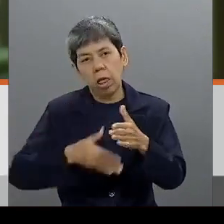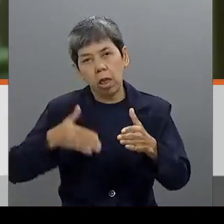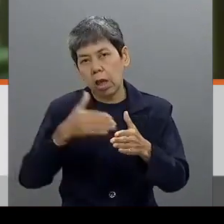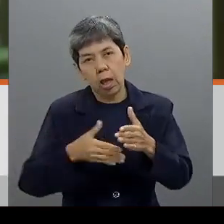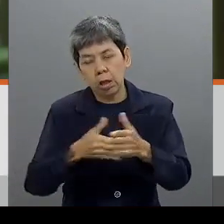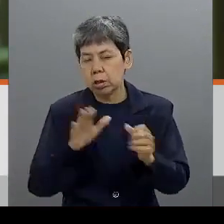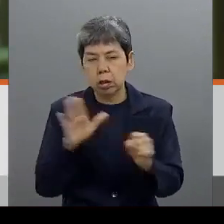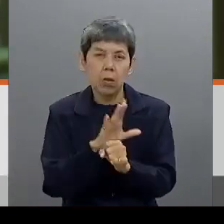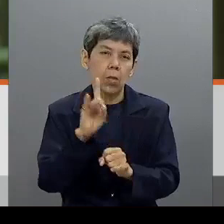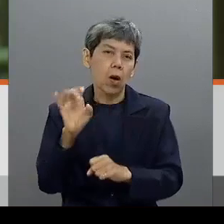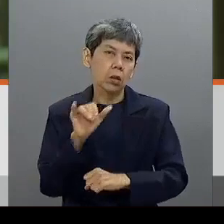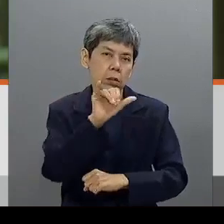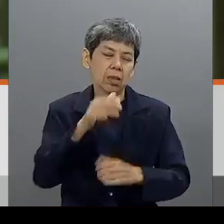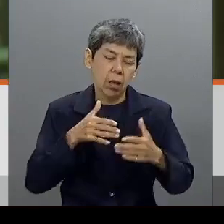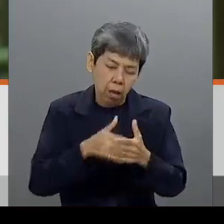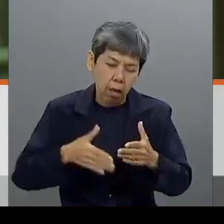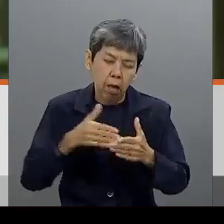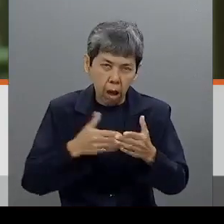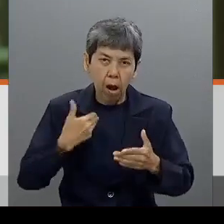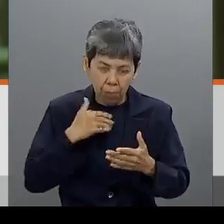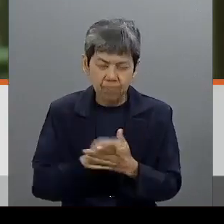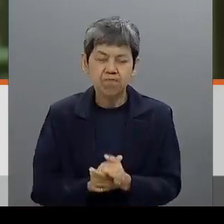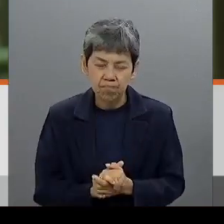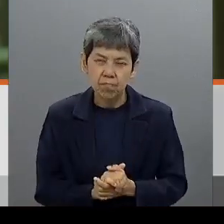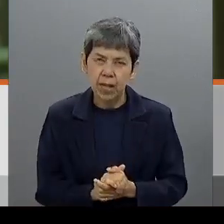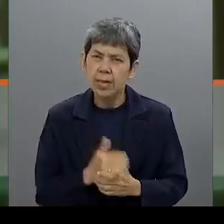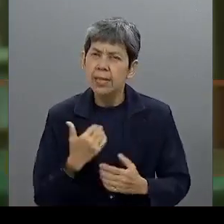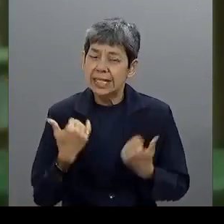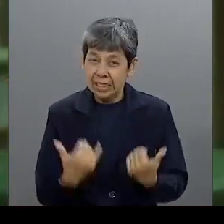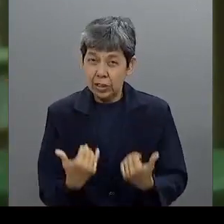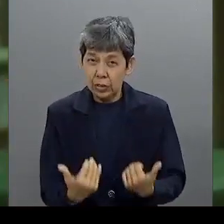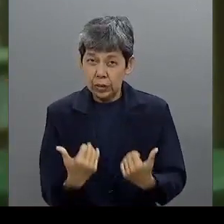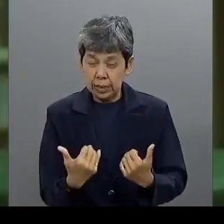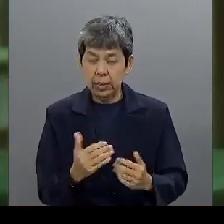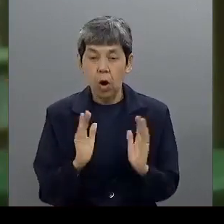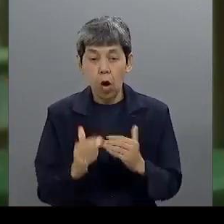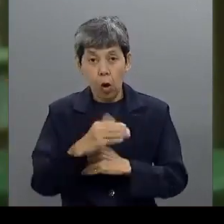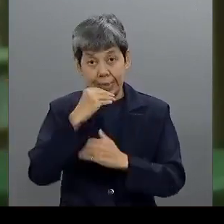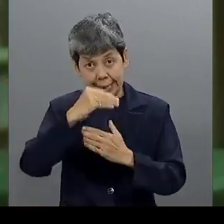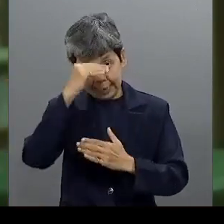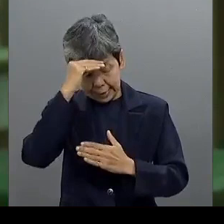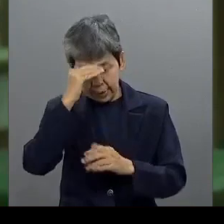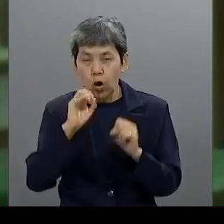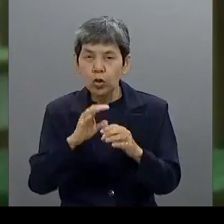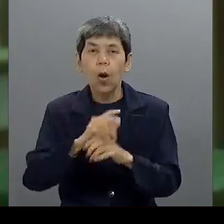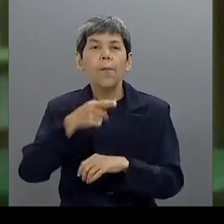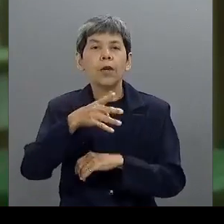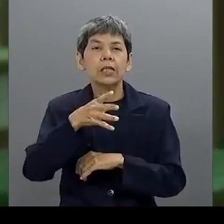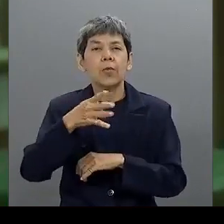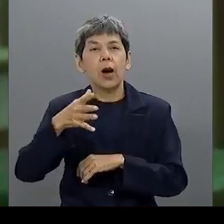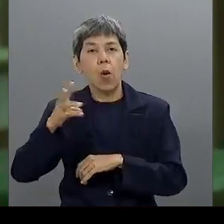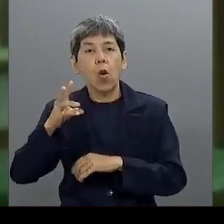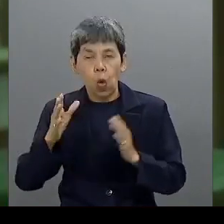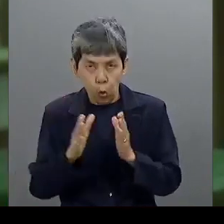คะก็ยังมีการติดขัดอยู่นะคะอย่างตอนนี้อย่างห้องนี้นะคะปกติสอนป.4 ป.5รวมนะคะแต่เ